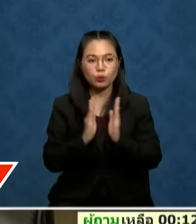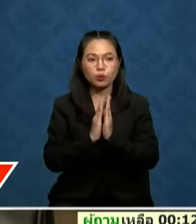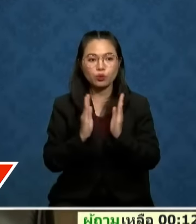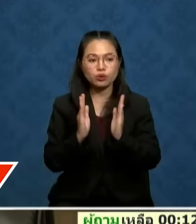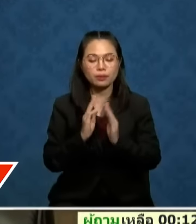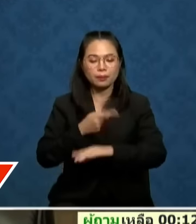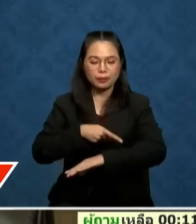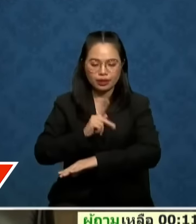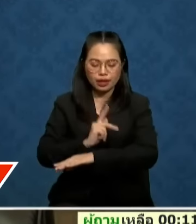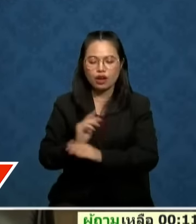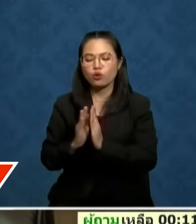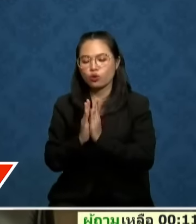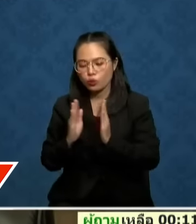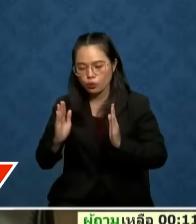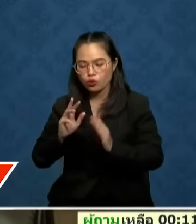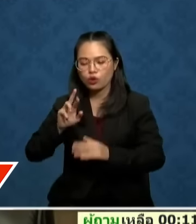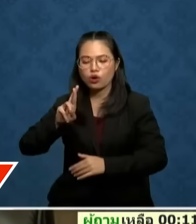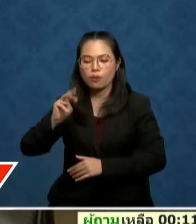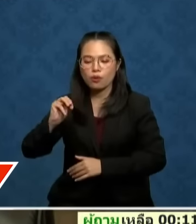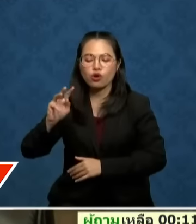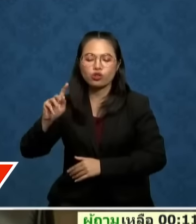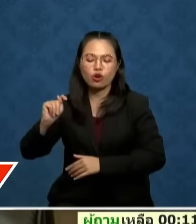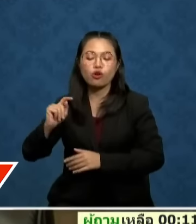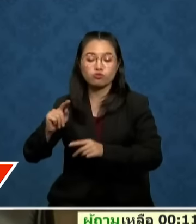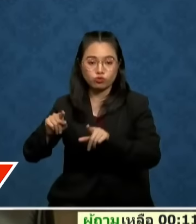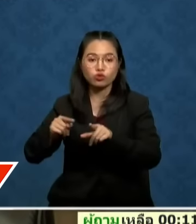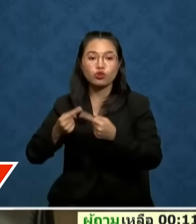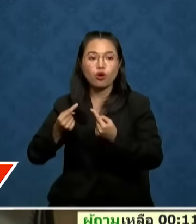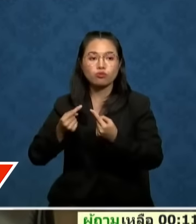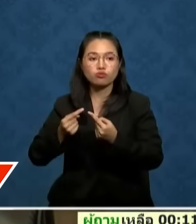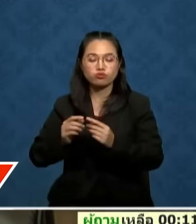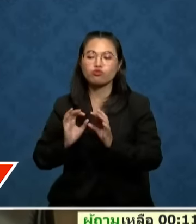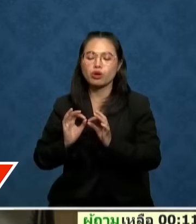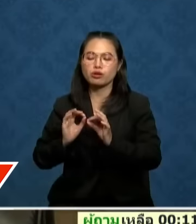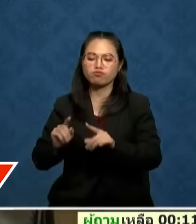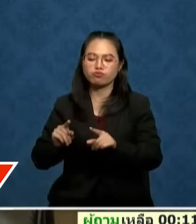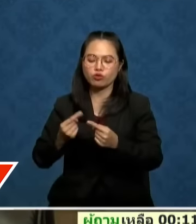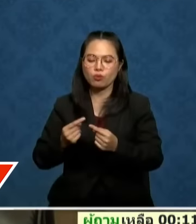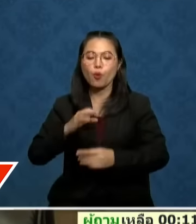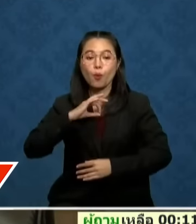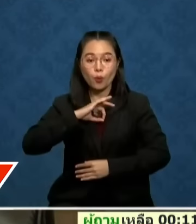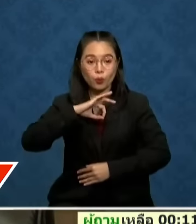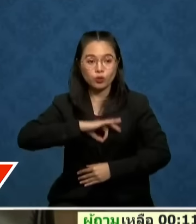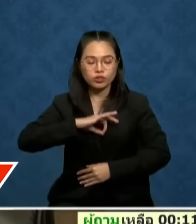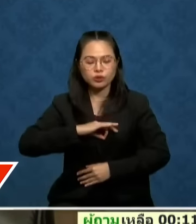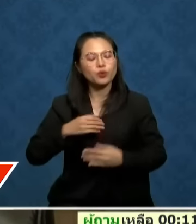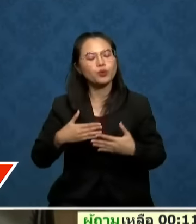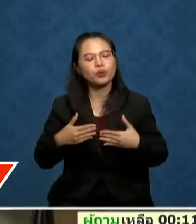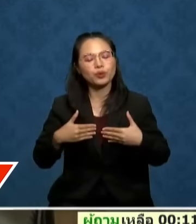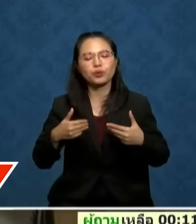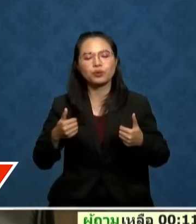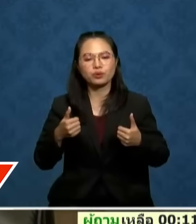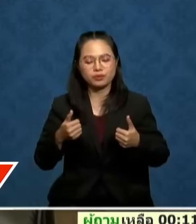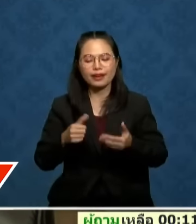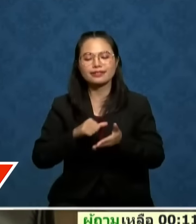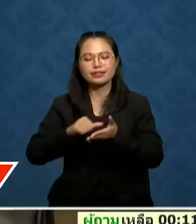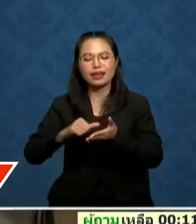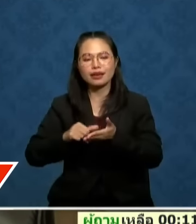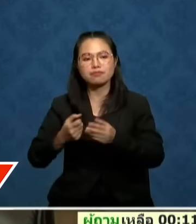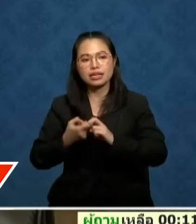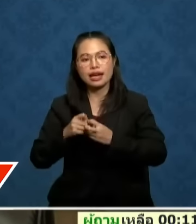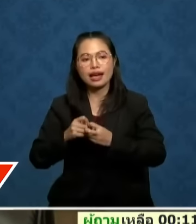านแล้วขอบคุณคำตอบจากทางท่านรัฐมนตรีนะครับก็เป็นคำตอบที่ผมฟังแล้วก็รู้สึกสบายใจขึ้นกับการแก้ปัญหาแต่